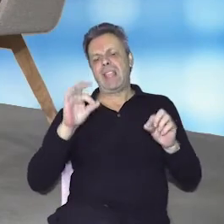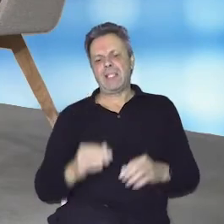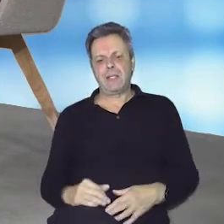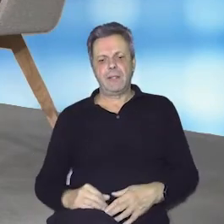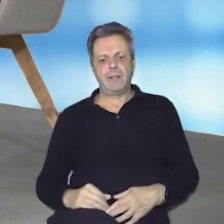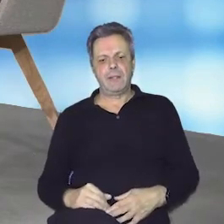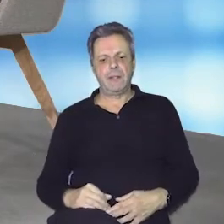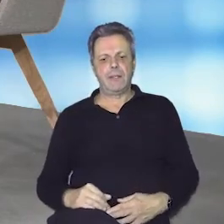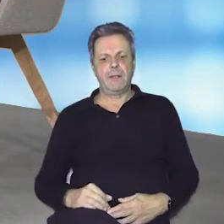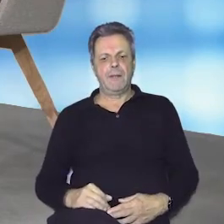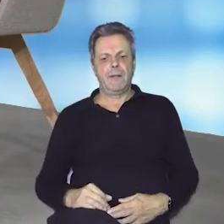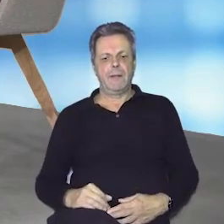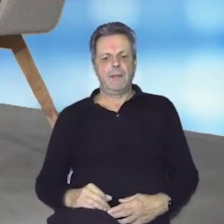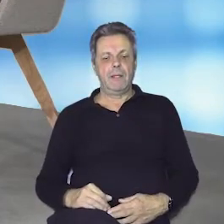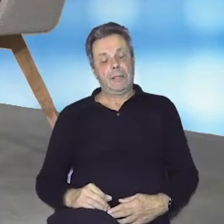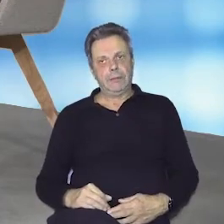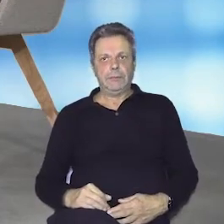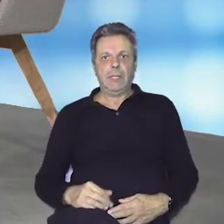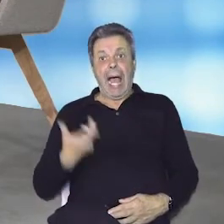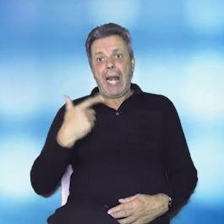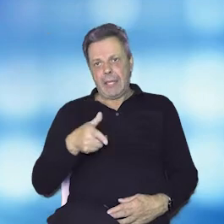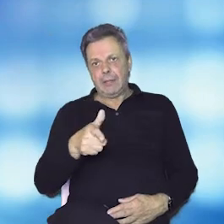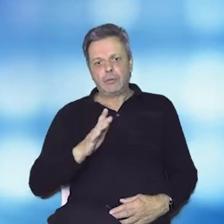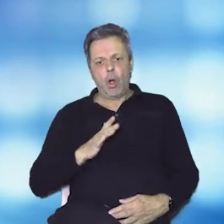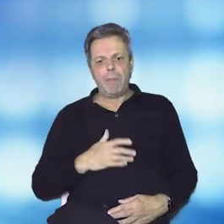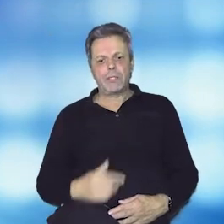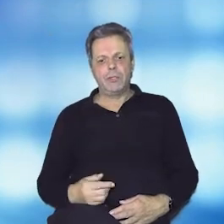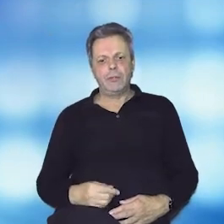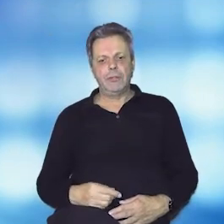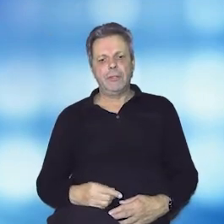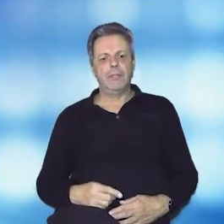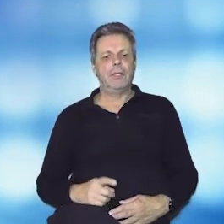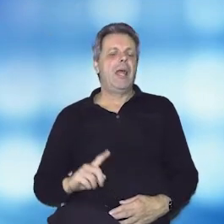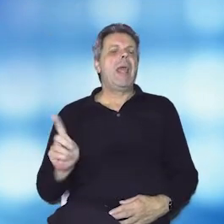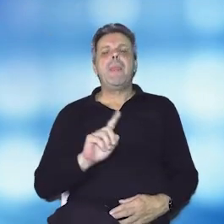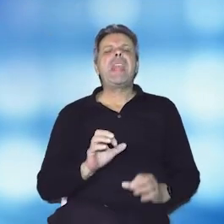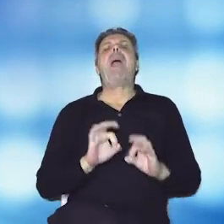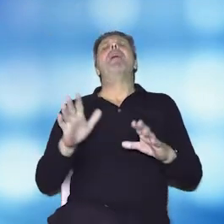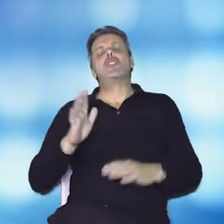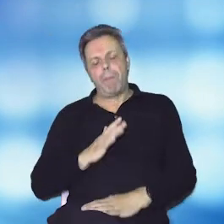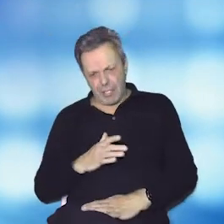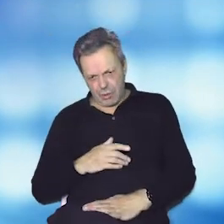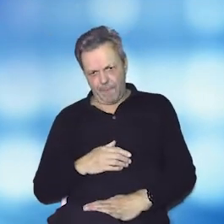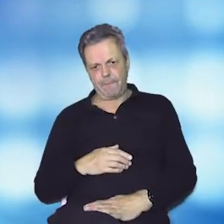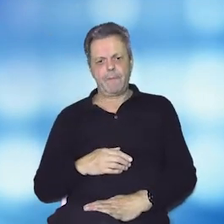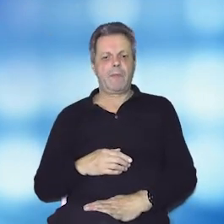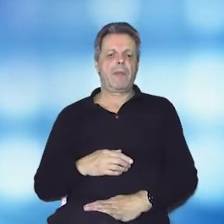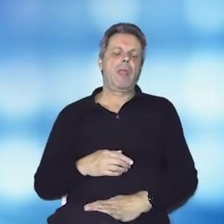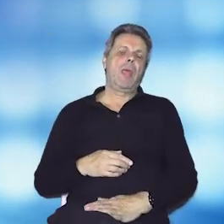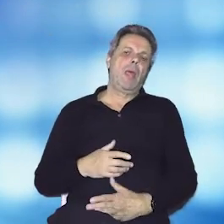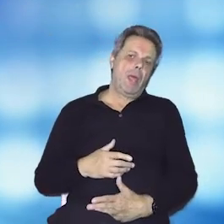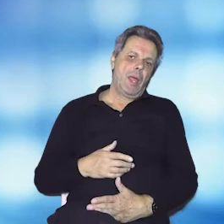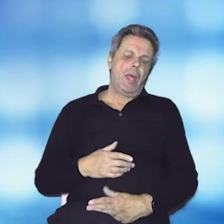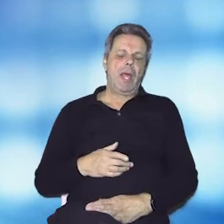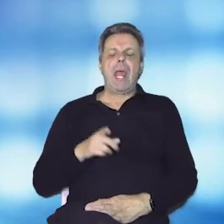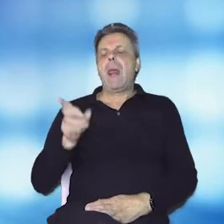Samo? Metara, da. Ali opasno? Pa nije bezopasno u svakom slučaju. Ne bi toliko bilo prijepora